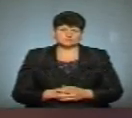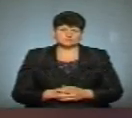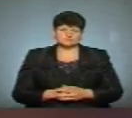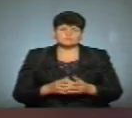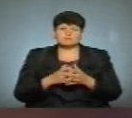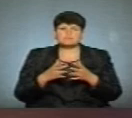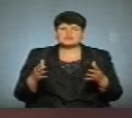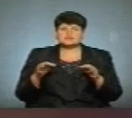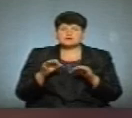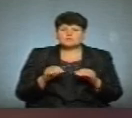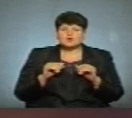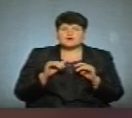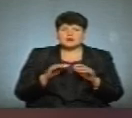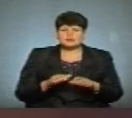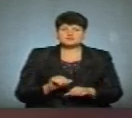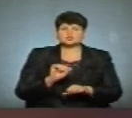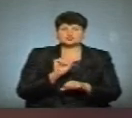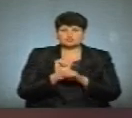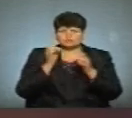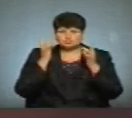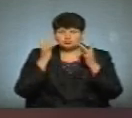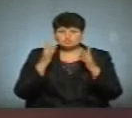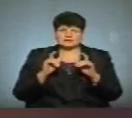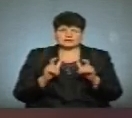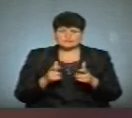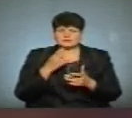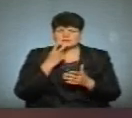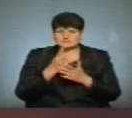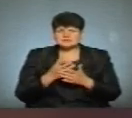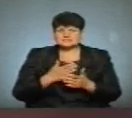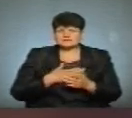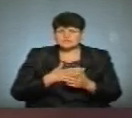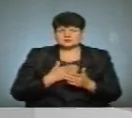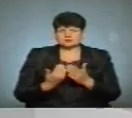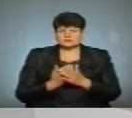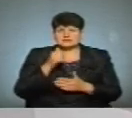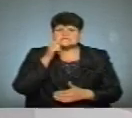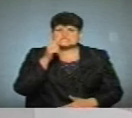Більше про акцію «Стоп культурний карантин» дивіться в наших випусках новин завтра.